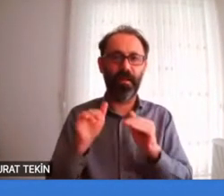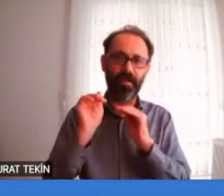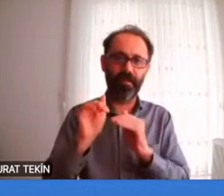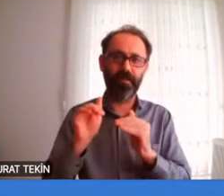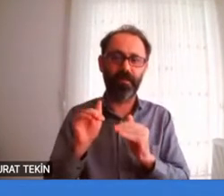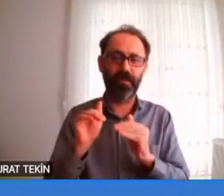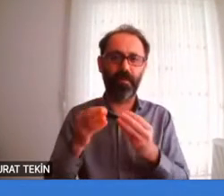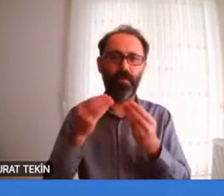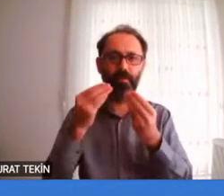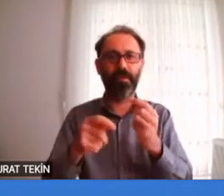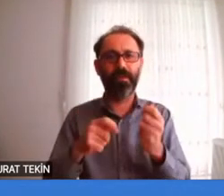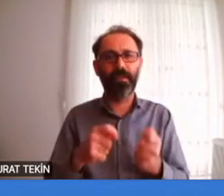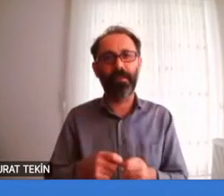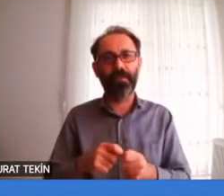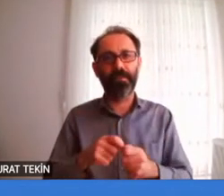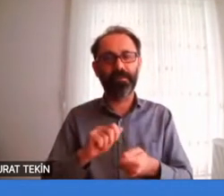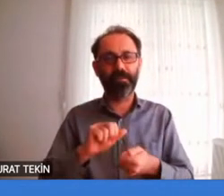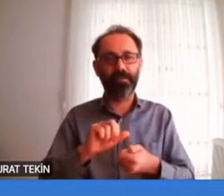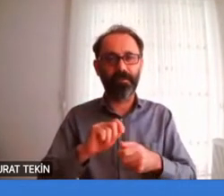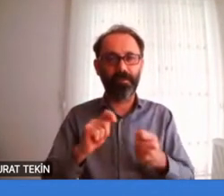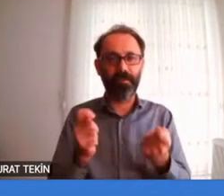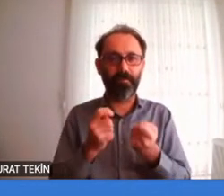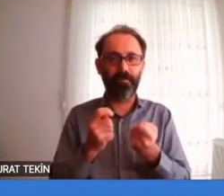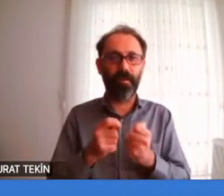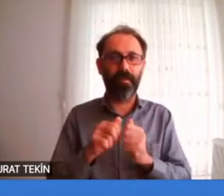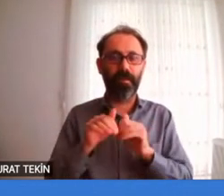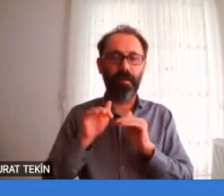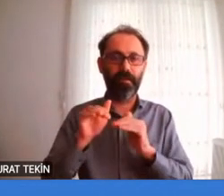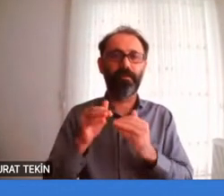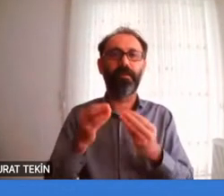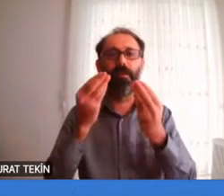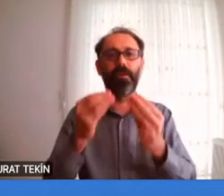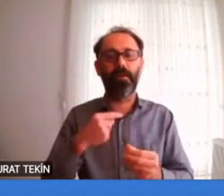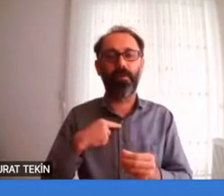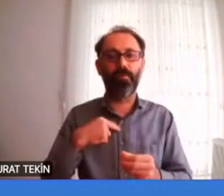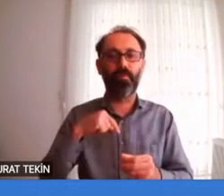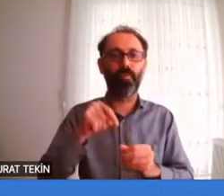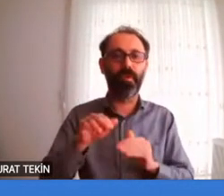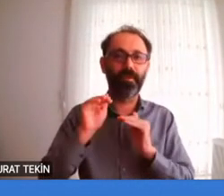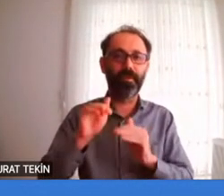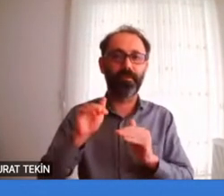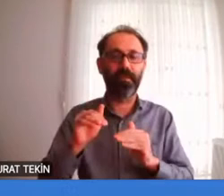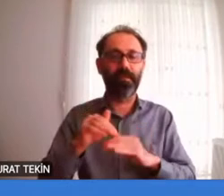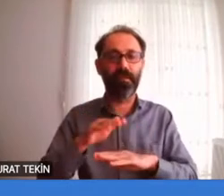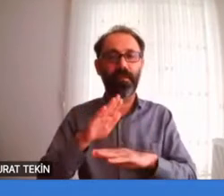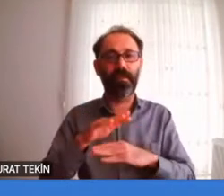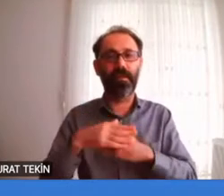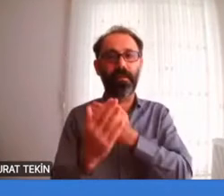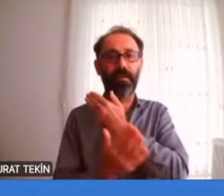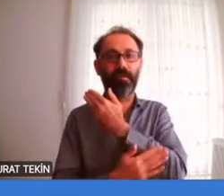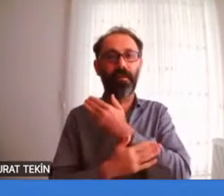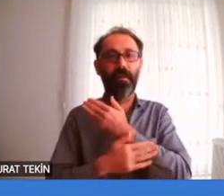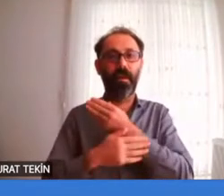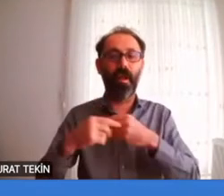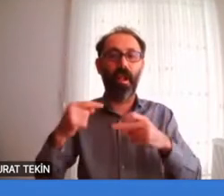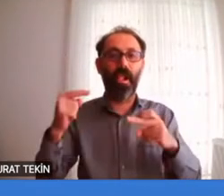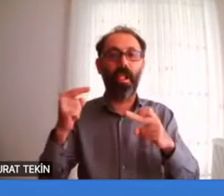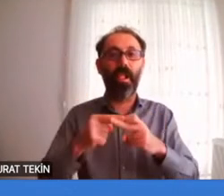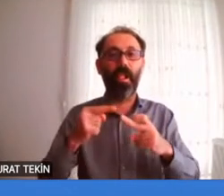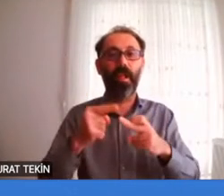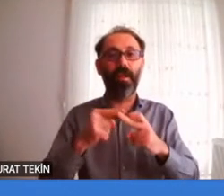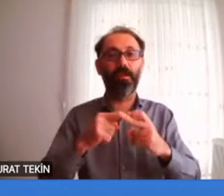daha böylelikle gerçekleştirmiş oluyor. Bu konuda bize desteklerini esirgemeyen rektörümüz Sayın Profesör Doktor